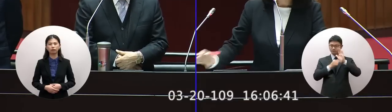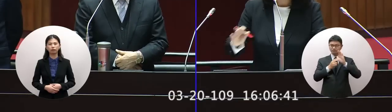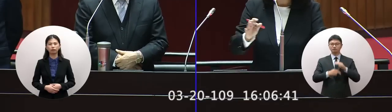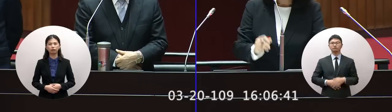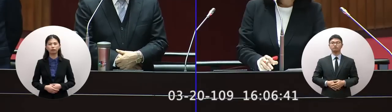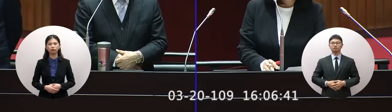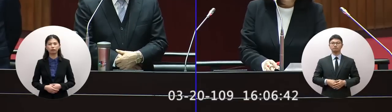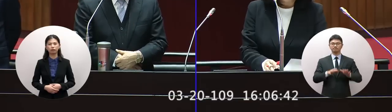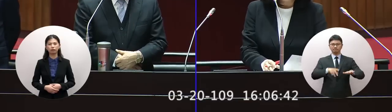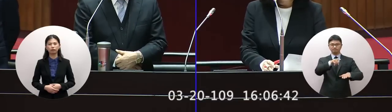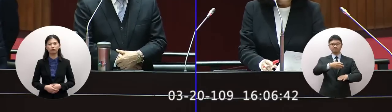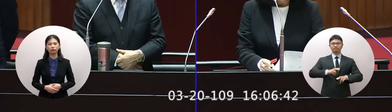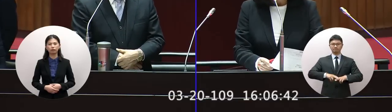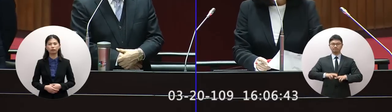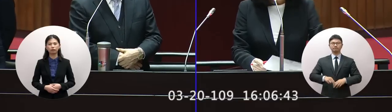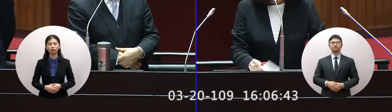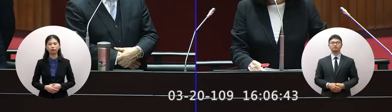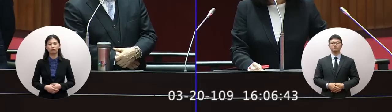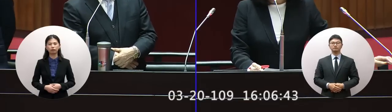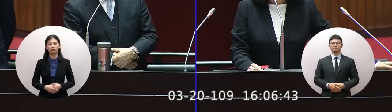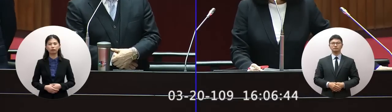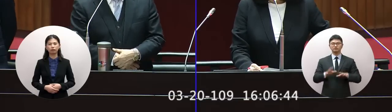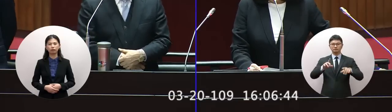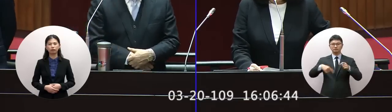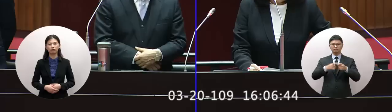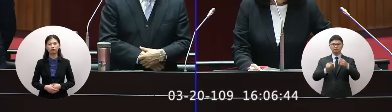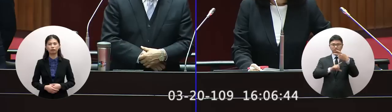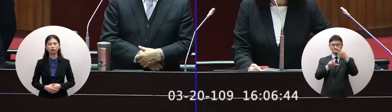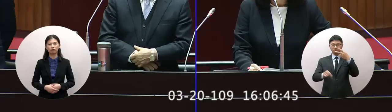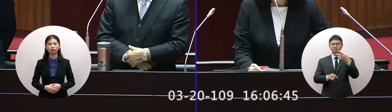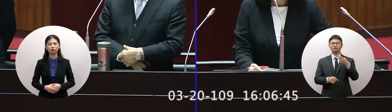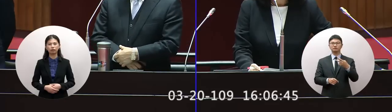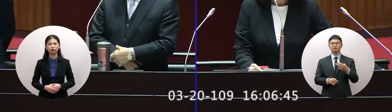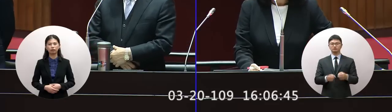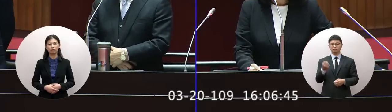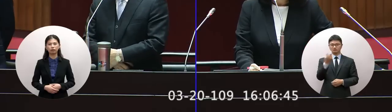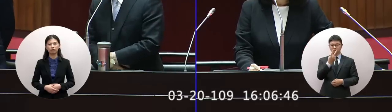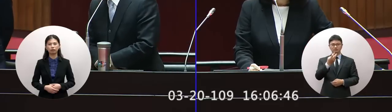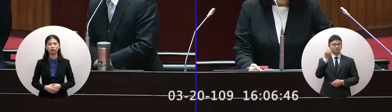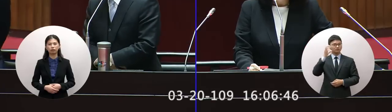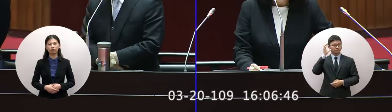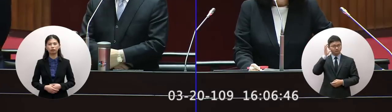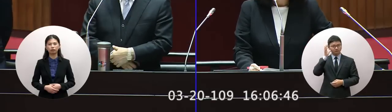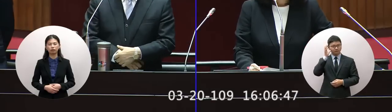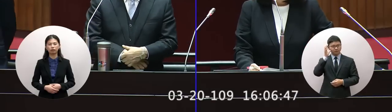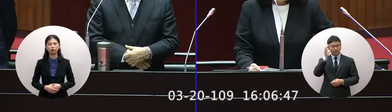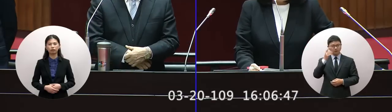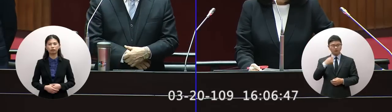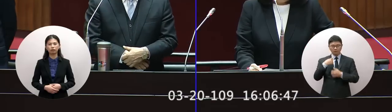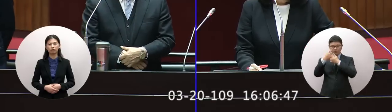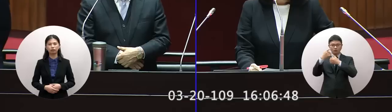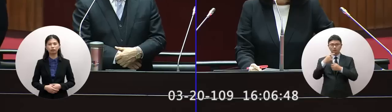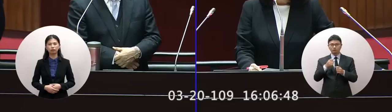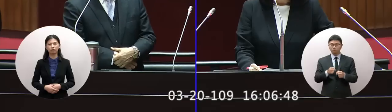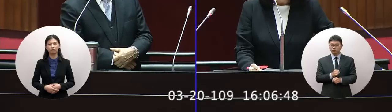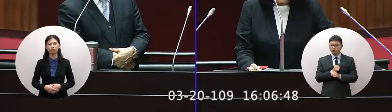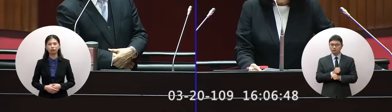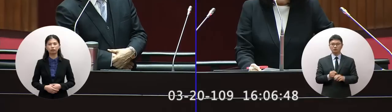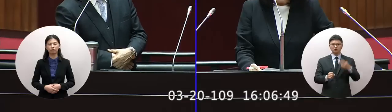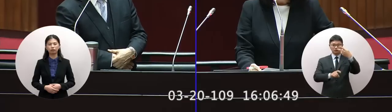所以您现在可以先请坐。在今年的2月，有2个新闻引起我的关注，一个